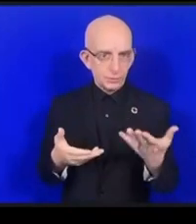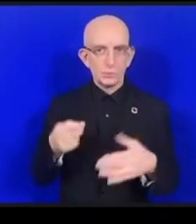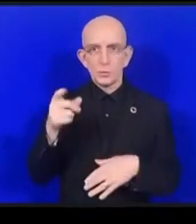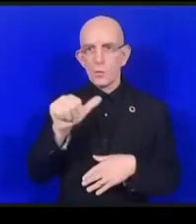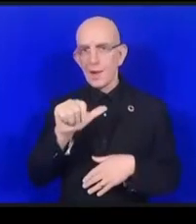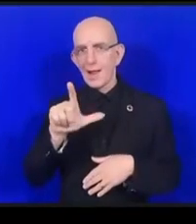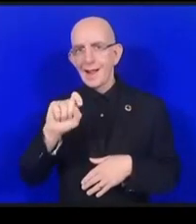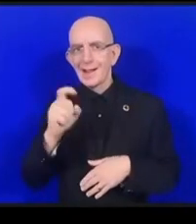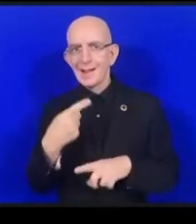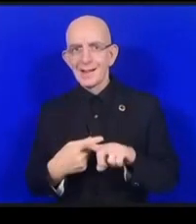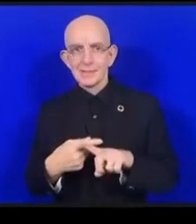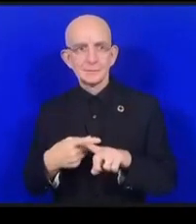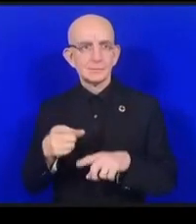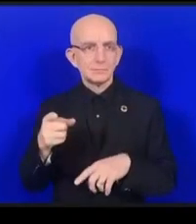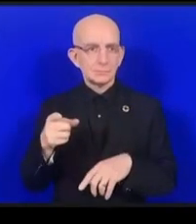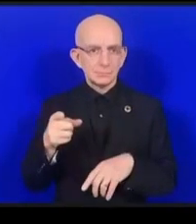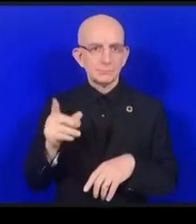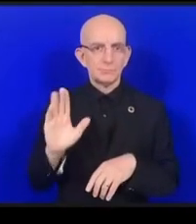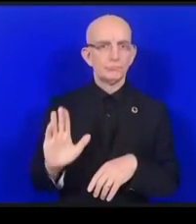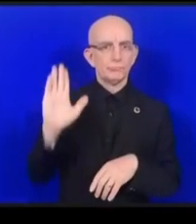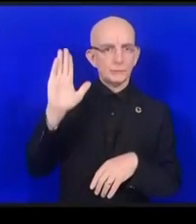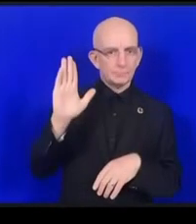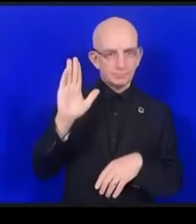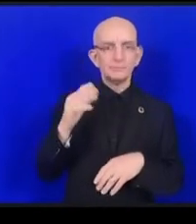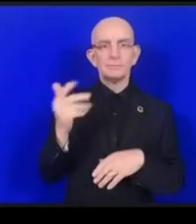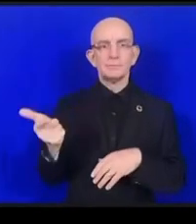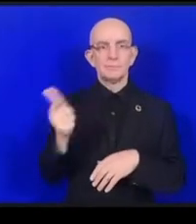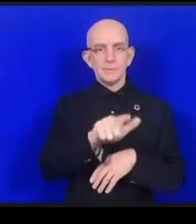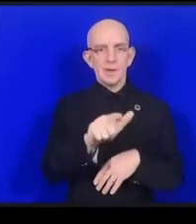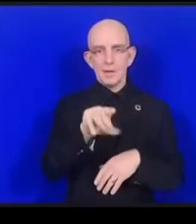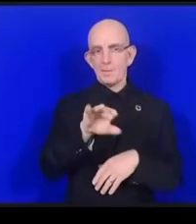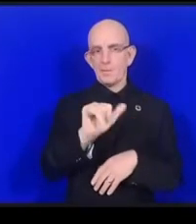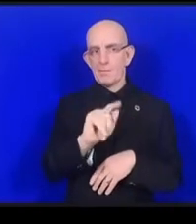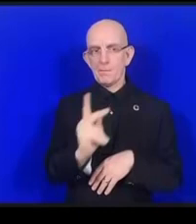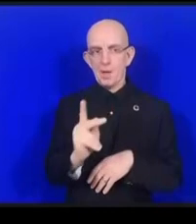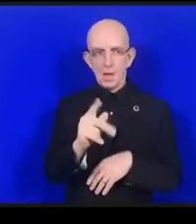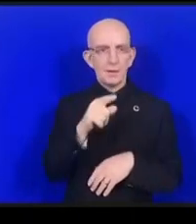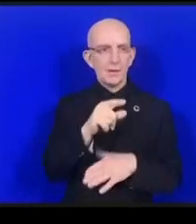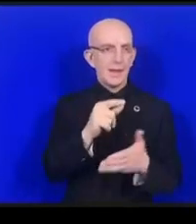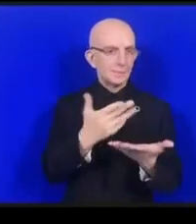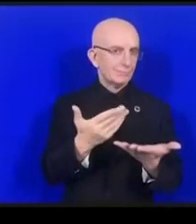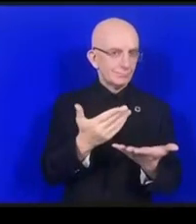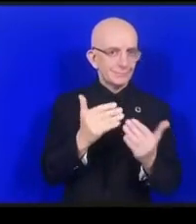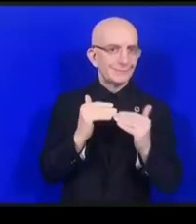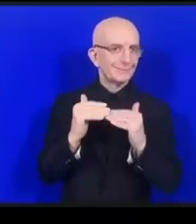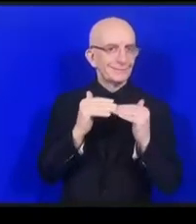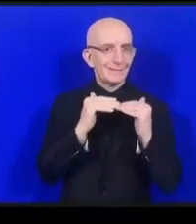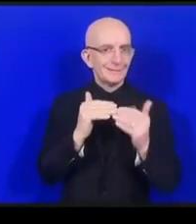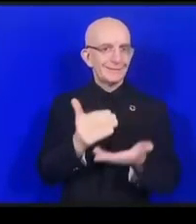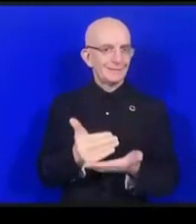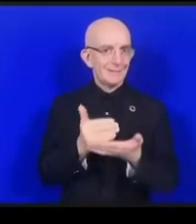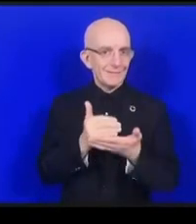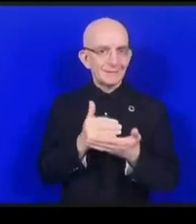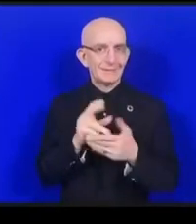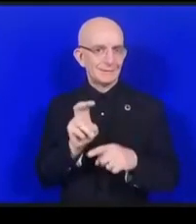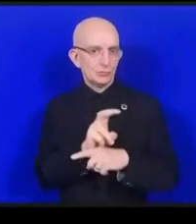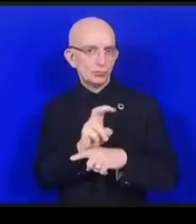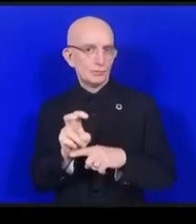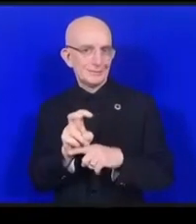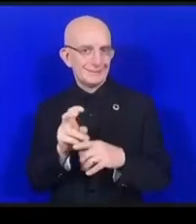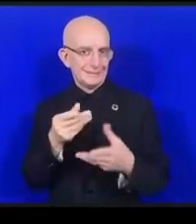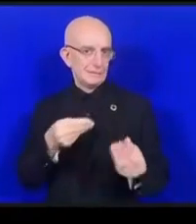вооружение и как предпринимаются действия по разработке доступа Алехандра снова слово вам